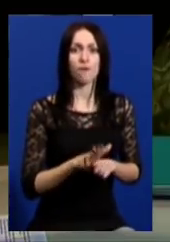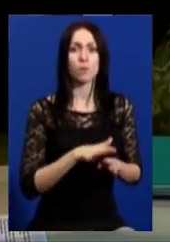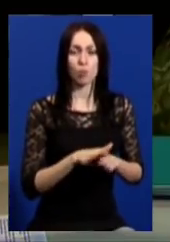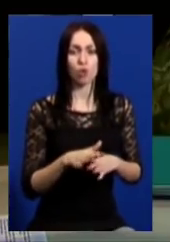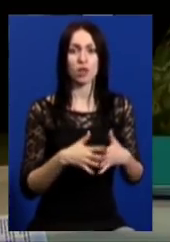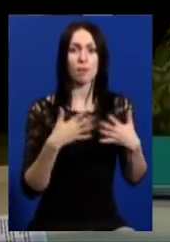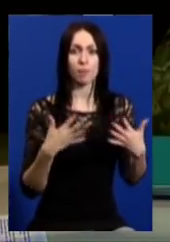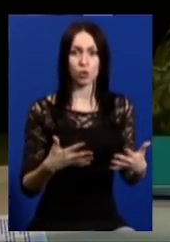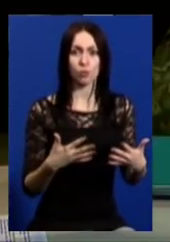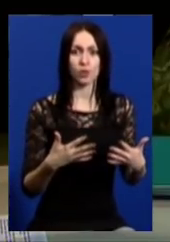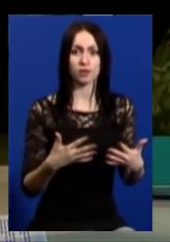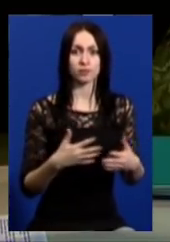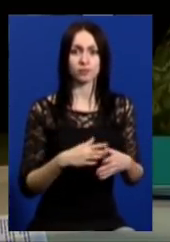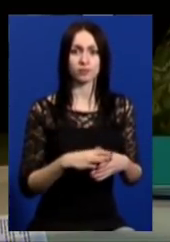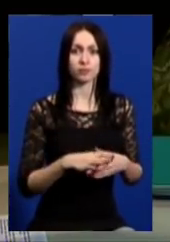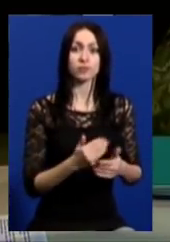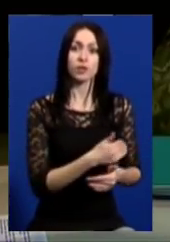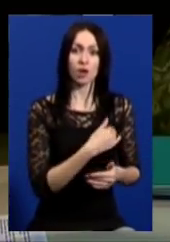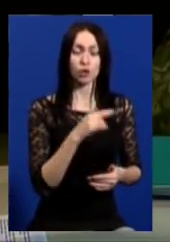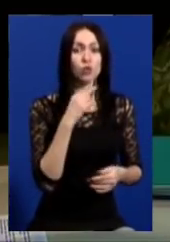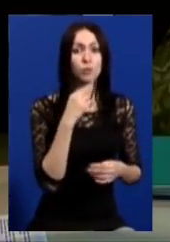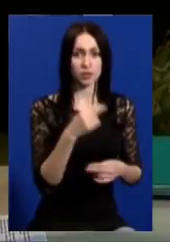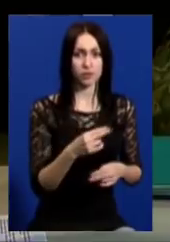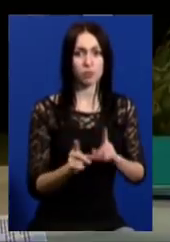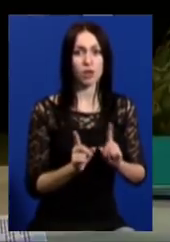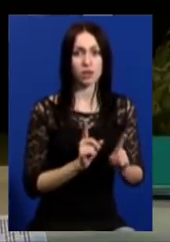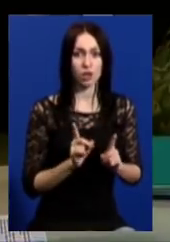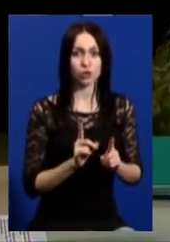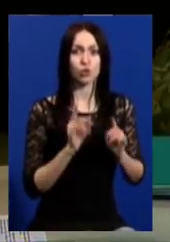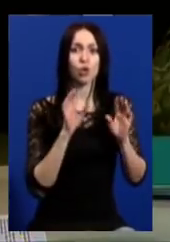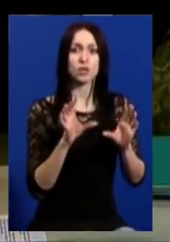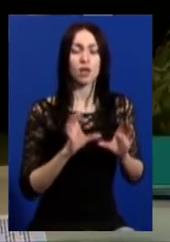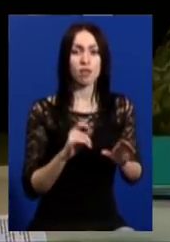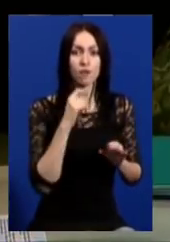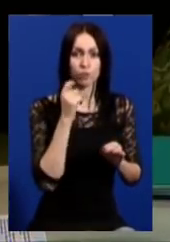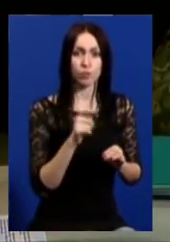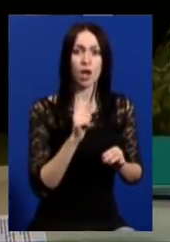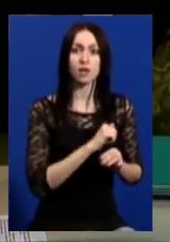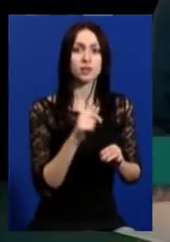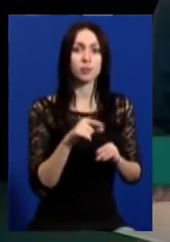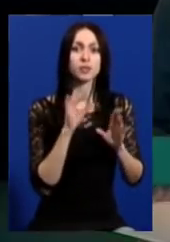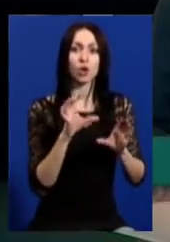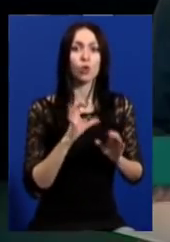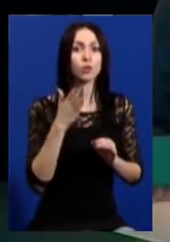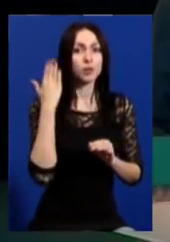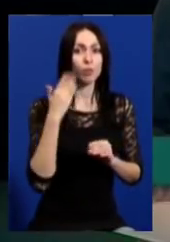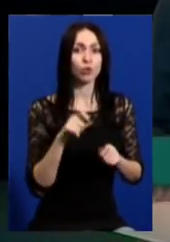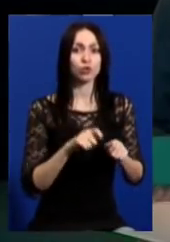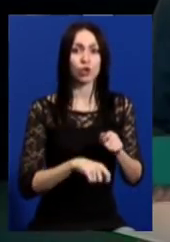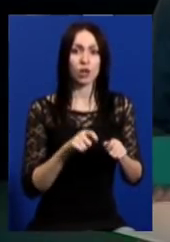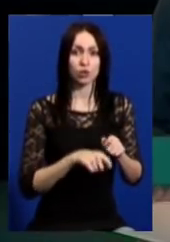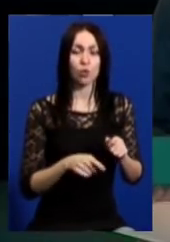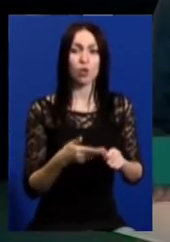обсязі. Хочу звернути увагу, що законодавством України, а саме законом про прикордонний контроль,